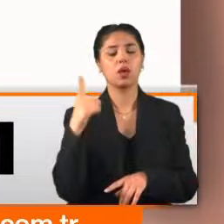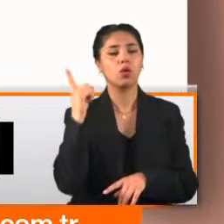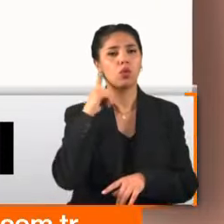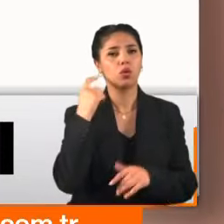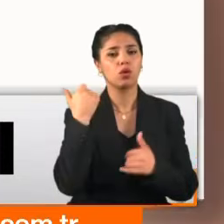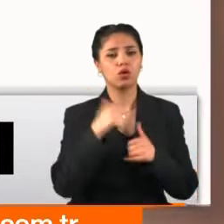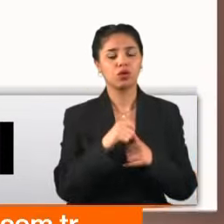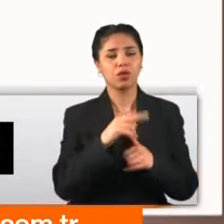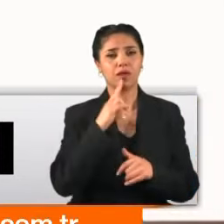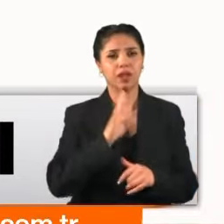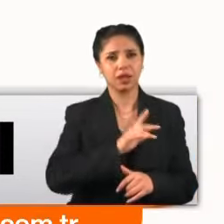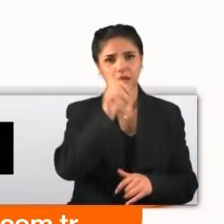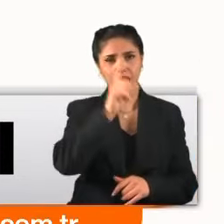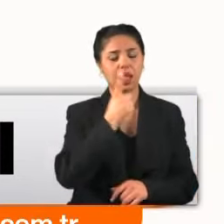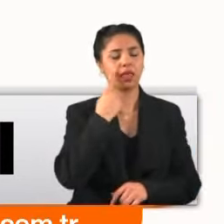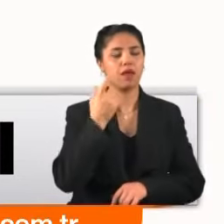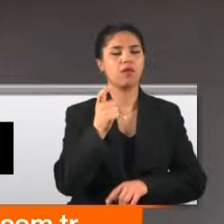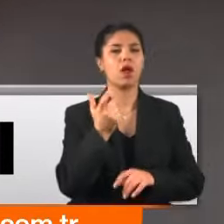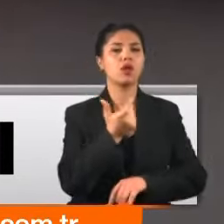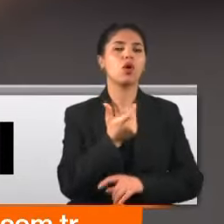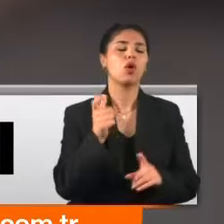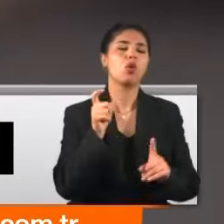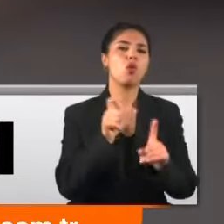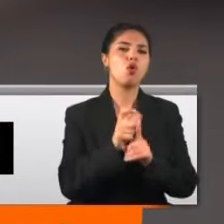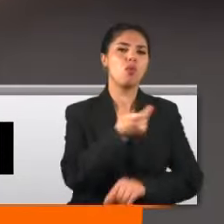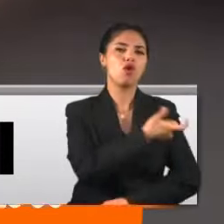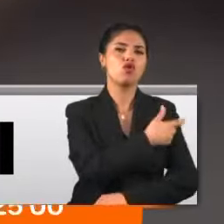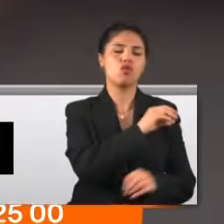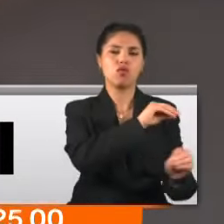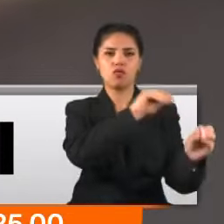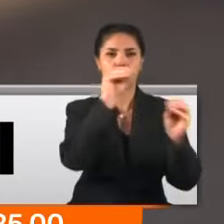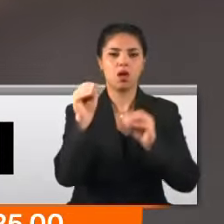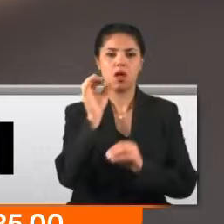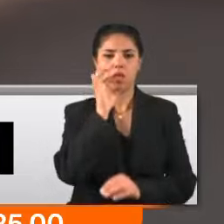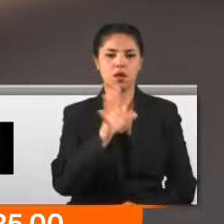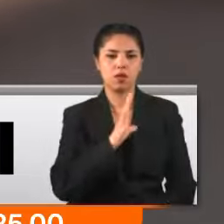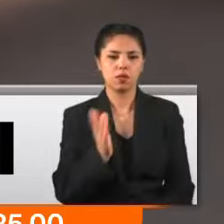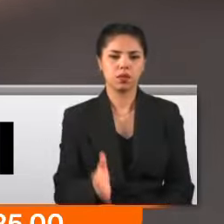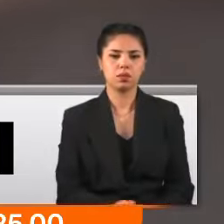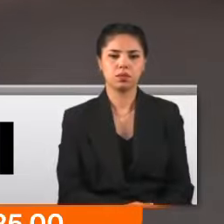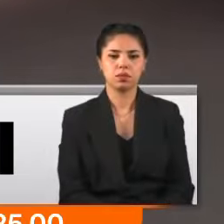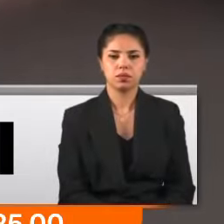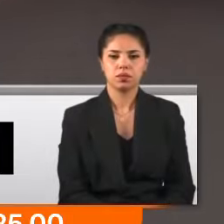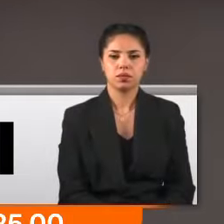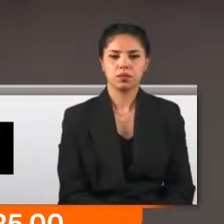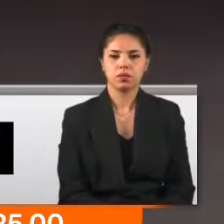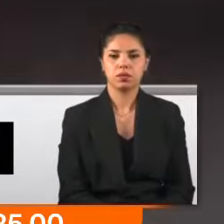kızının devlet korumasına alındığı haberi geldi. Kendi rızamla ben gönderdim çocuk esirgemeye.